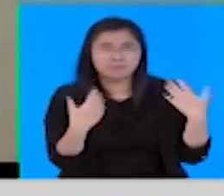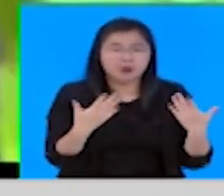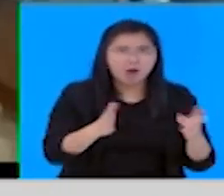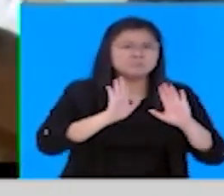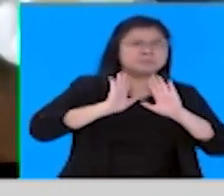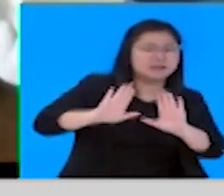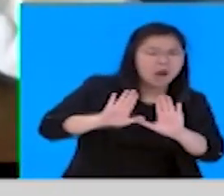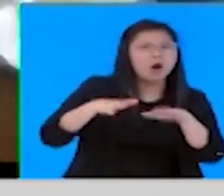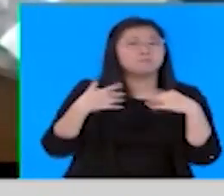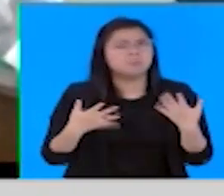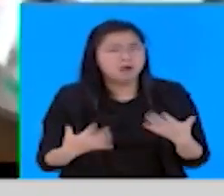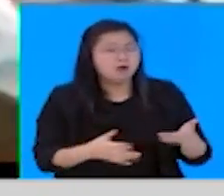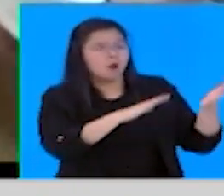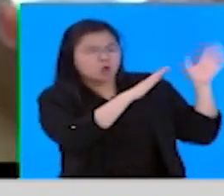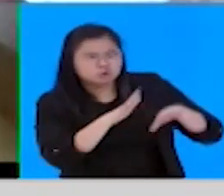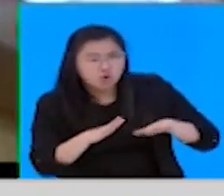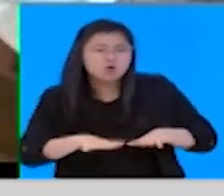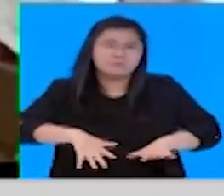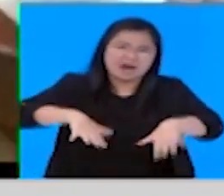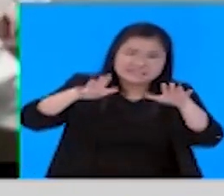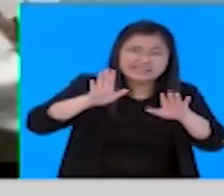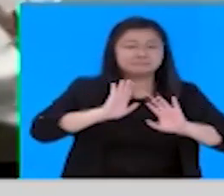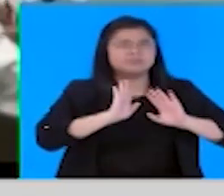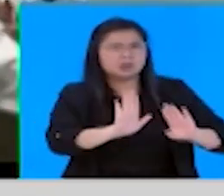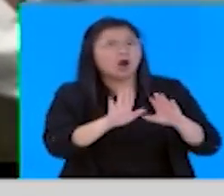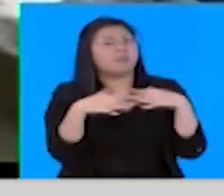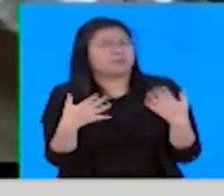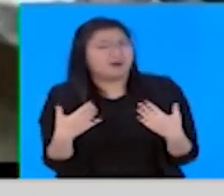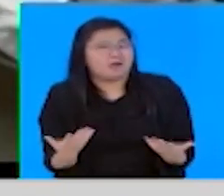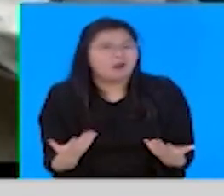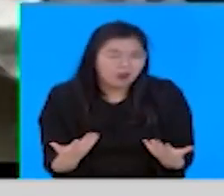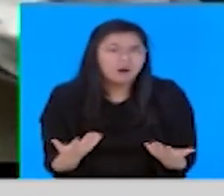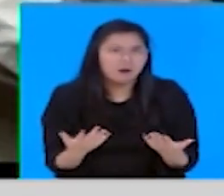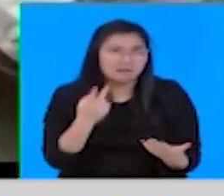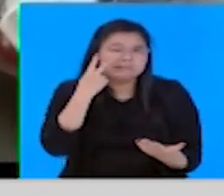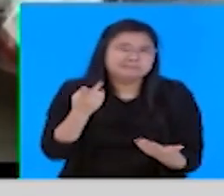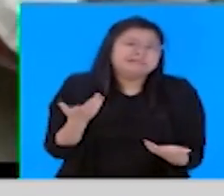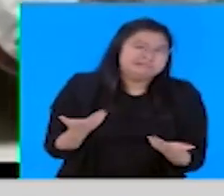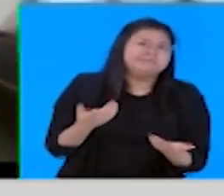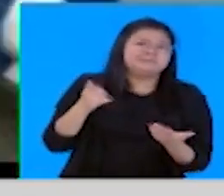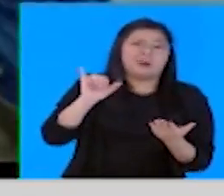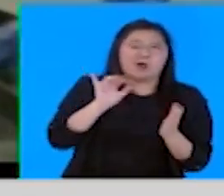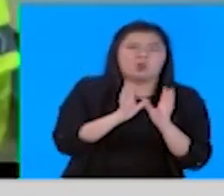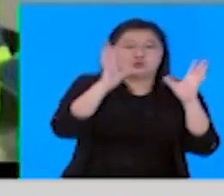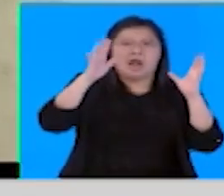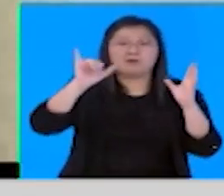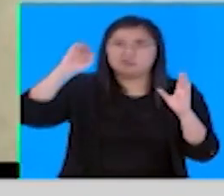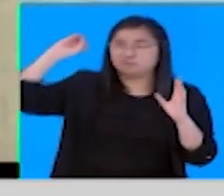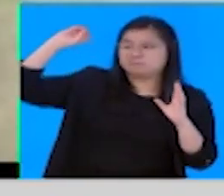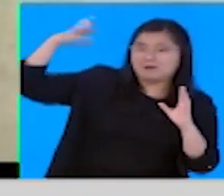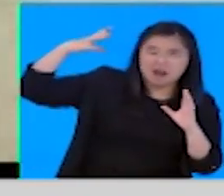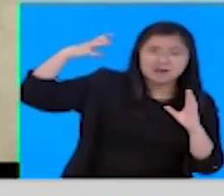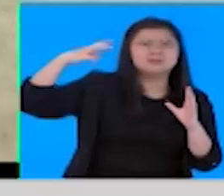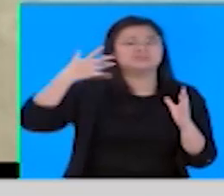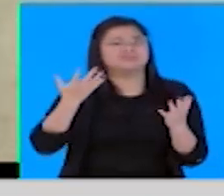musim pengakama Rau kita akan menghadapi bencana kebakaran baik itu semua sebenarnya bisa dia bisa ditanggulangi dengan